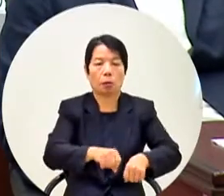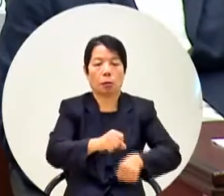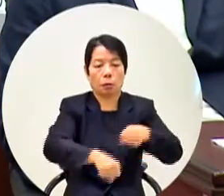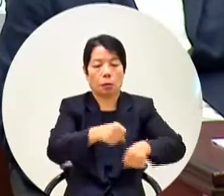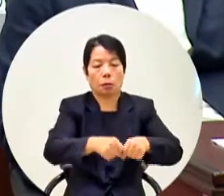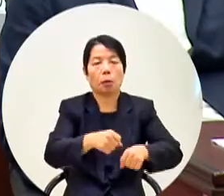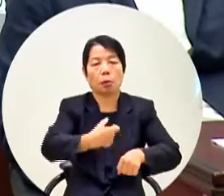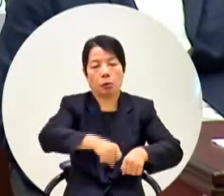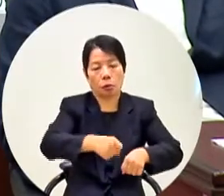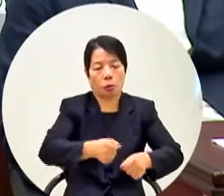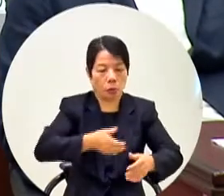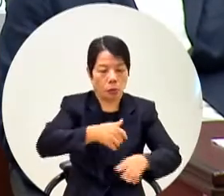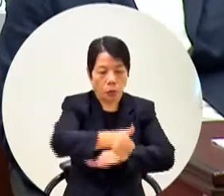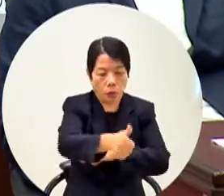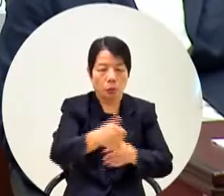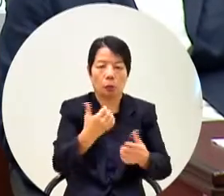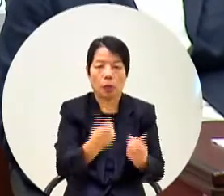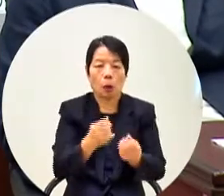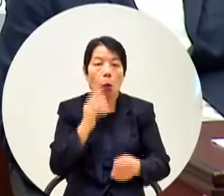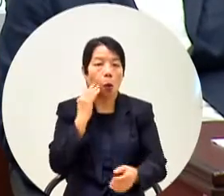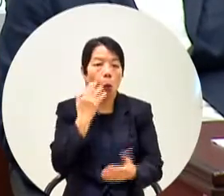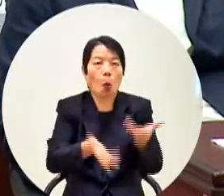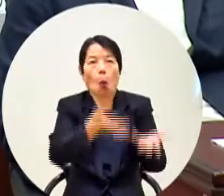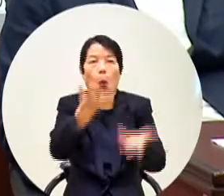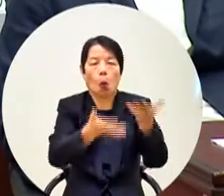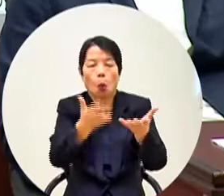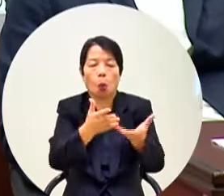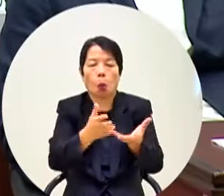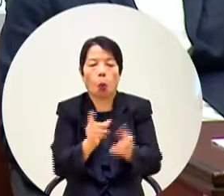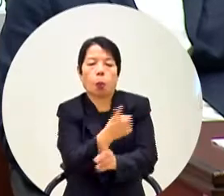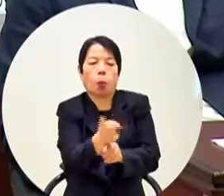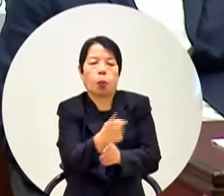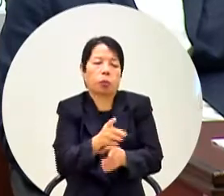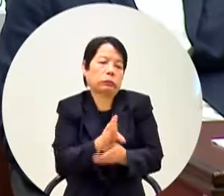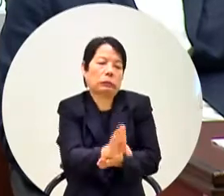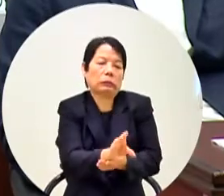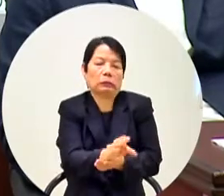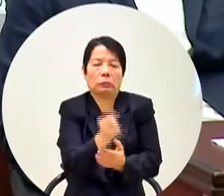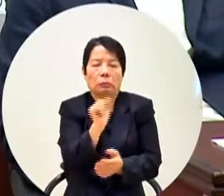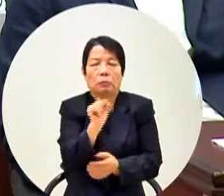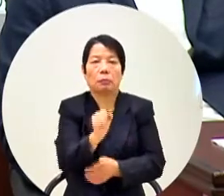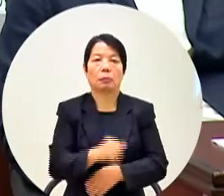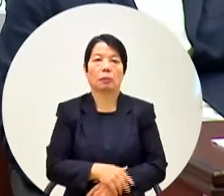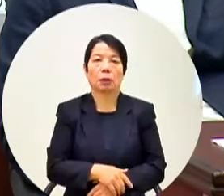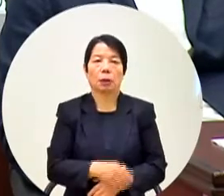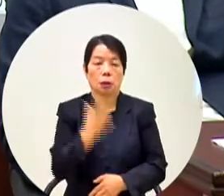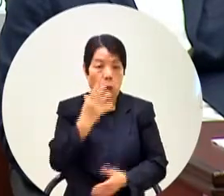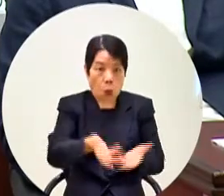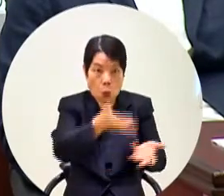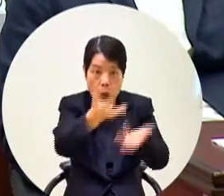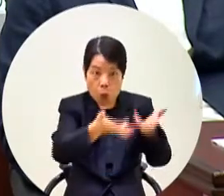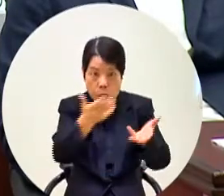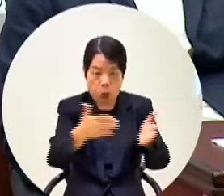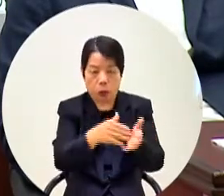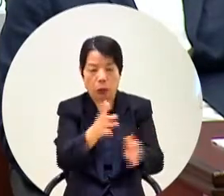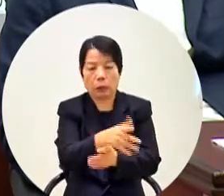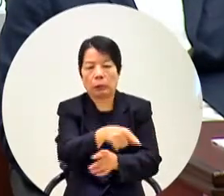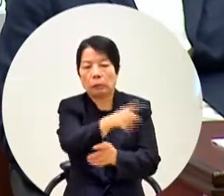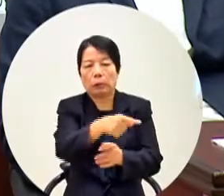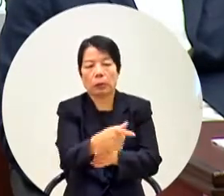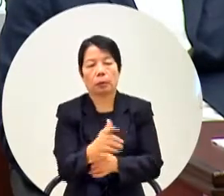灾也拢无法度啦。那火烧我讲的已经一村几啊遍啊啦，那火烧拢等死啊，吼、哦！啊，咱政